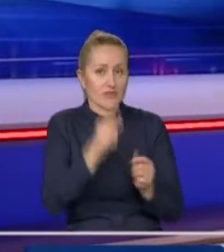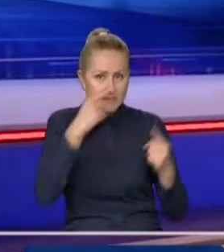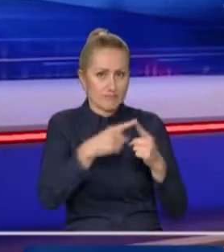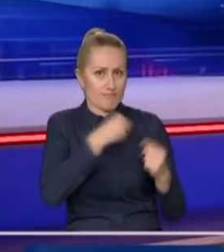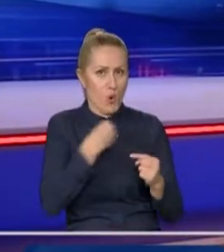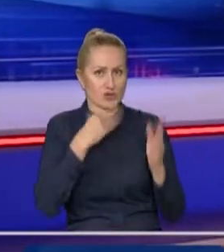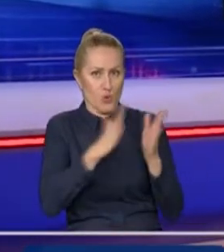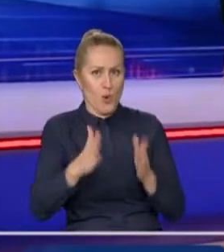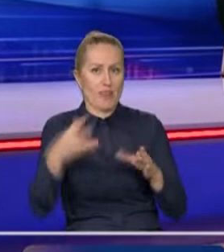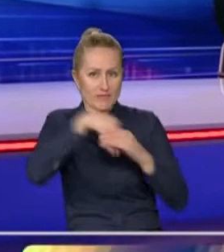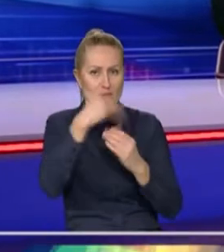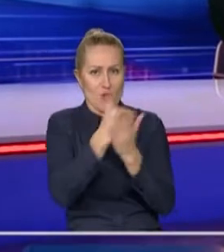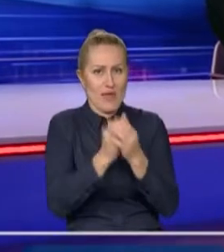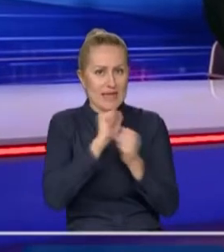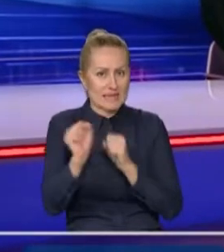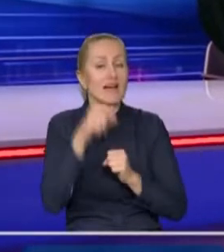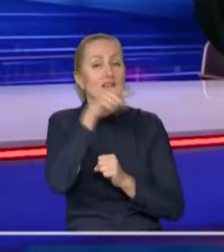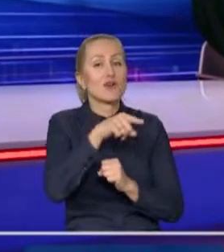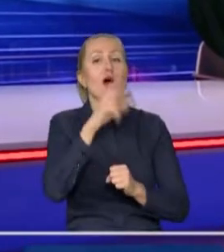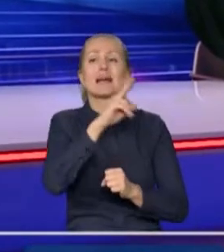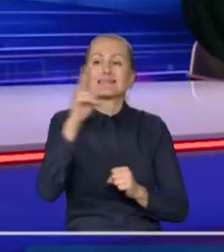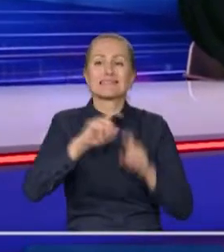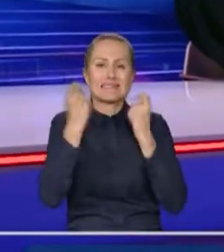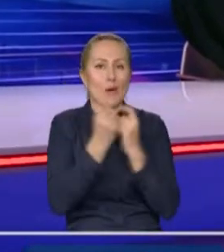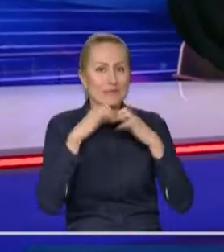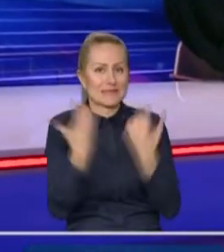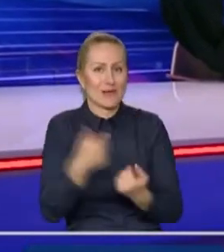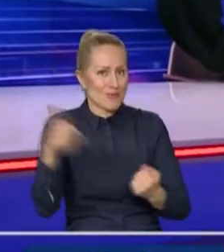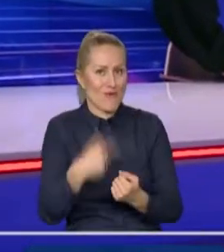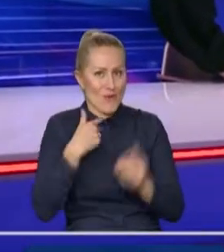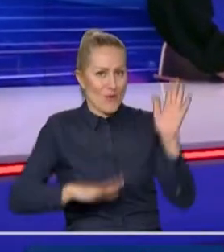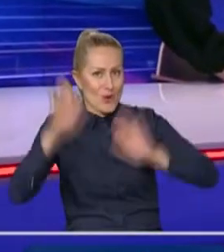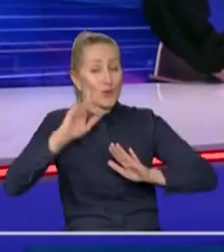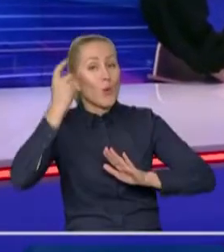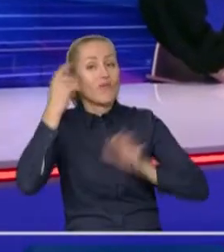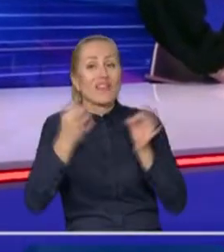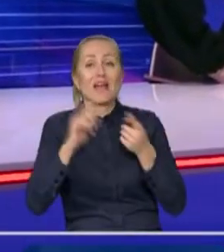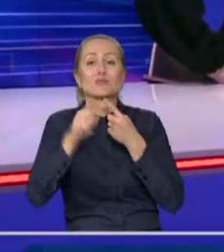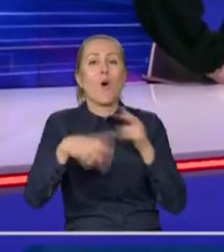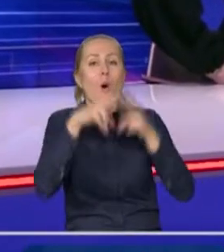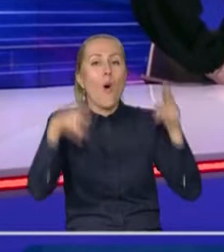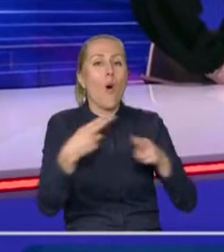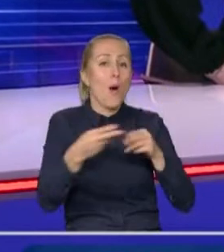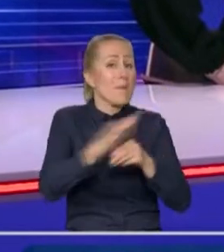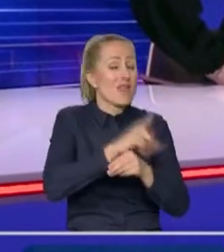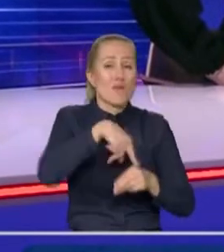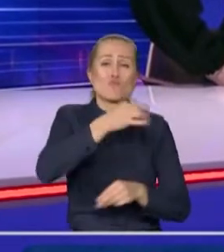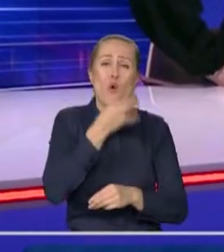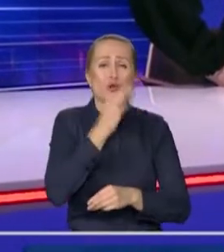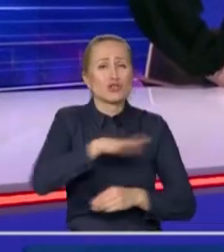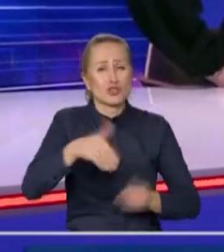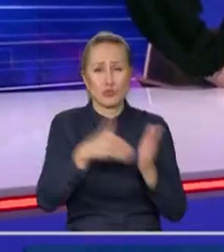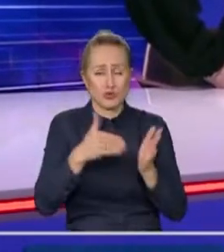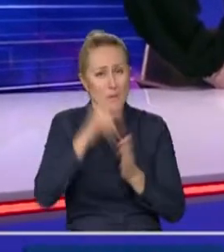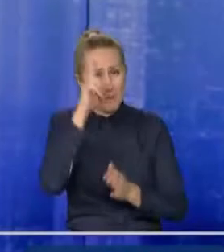Dzisiaj tak naprawdę propozycja, za którą powinien zagłosować cały Sejm, dlatego że po pandemii szczególnie dla młodych ludzi dzisiaj to jest bardzo potrzebne. Więc mamy